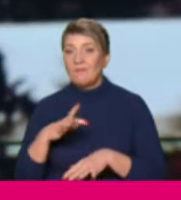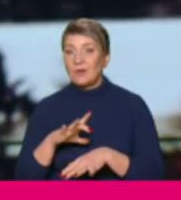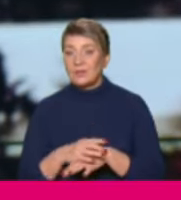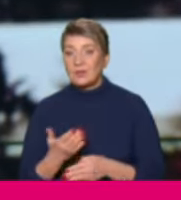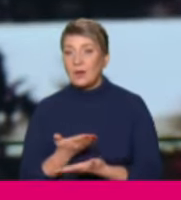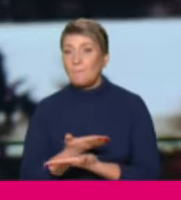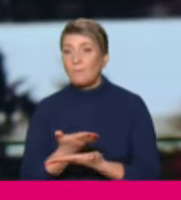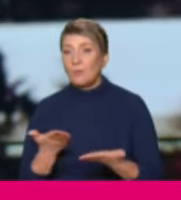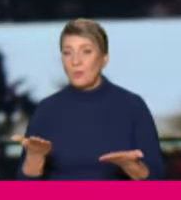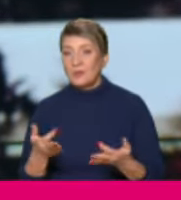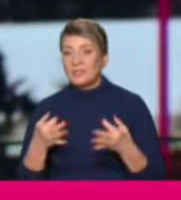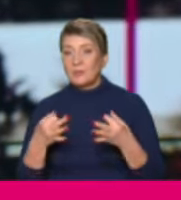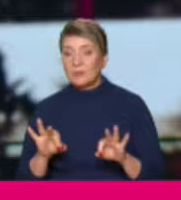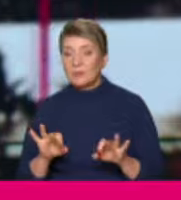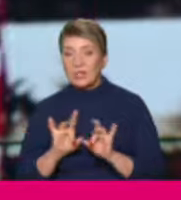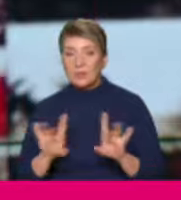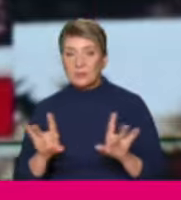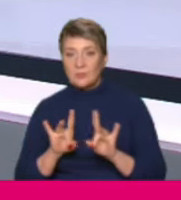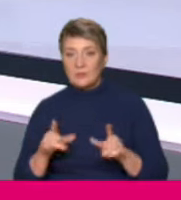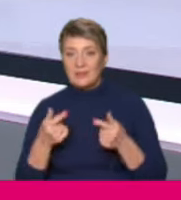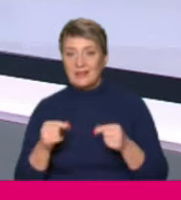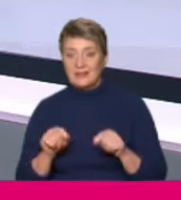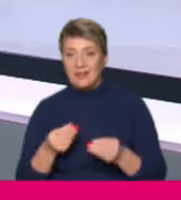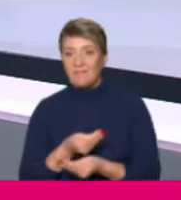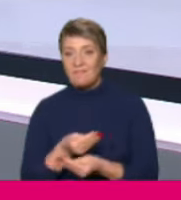простір розповідати, де видають повістки, не можна.